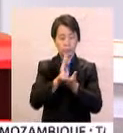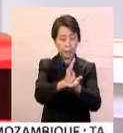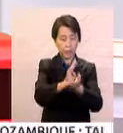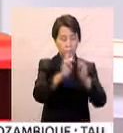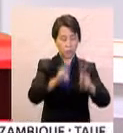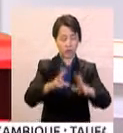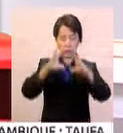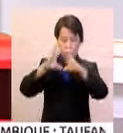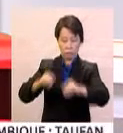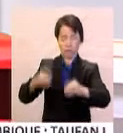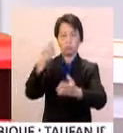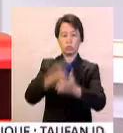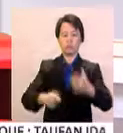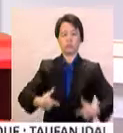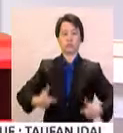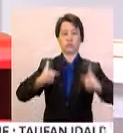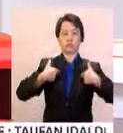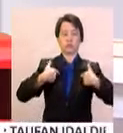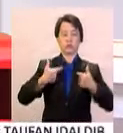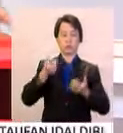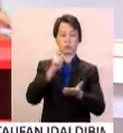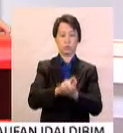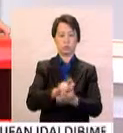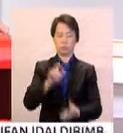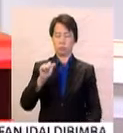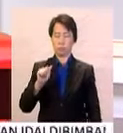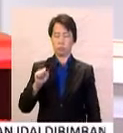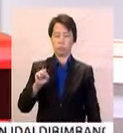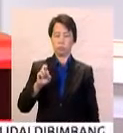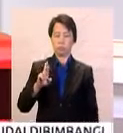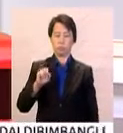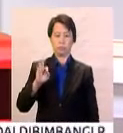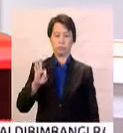rakyat menangani kos sara hidup. Laporan Ashraf Abdul Rahman.